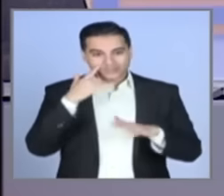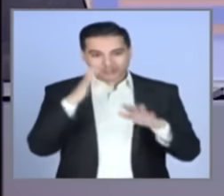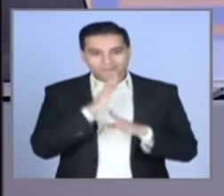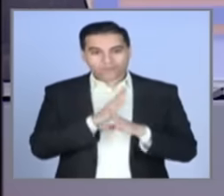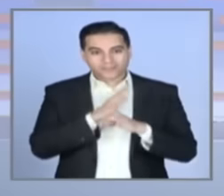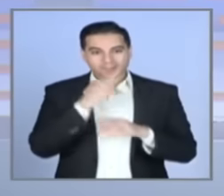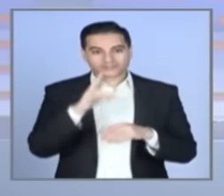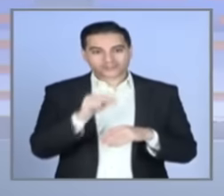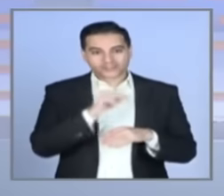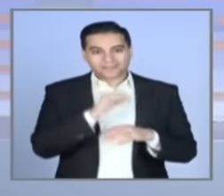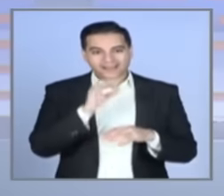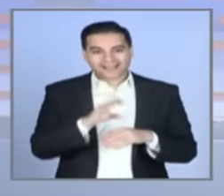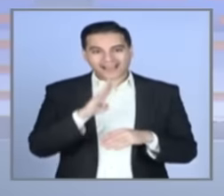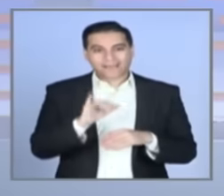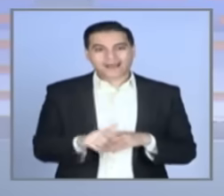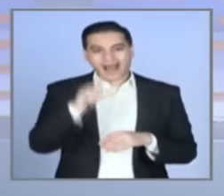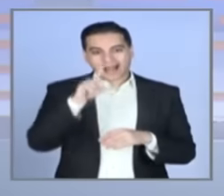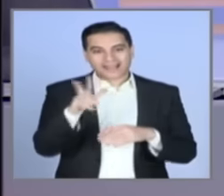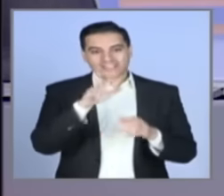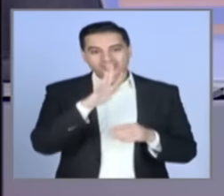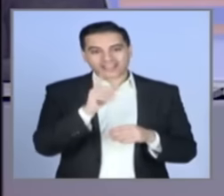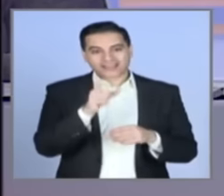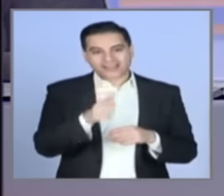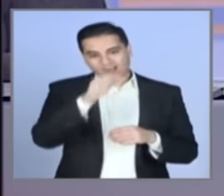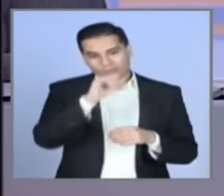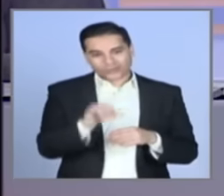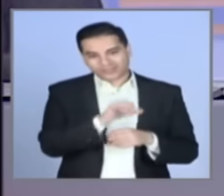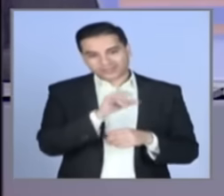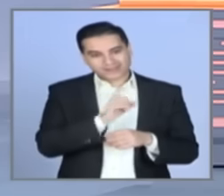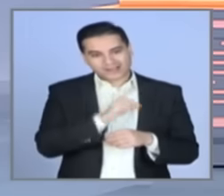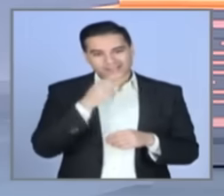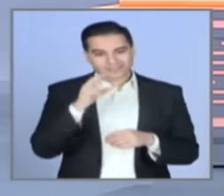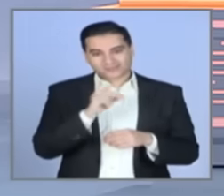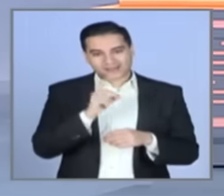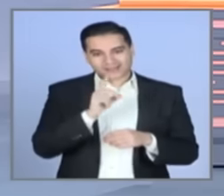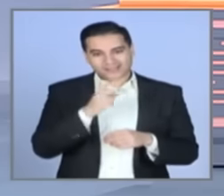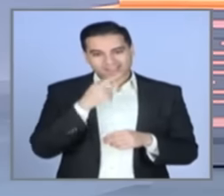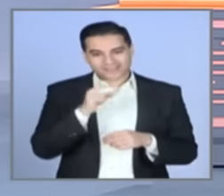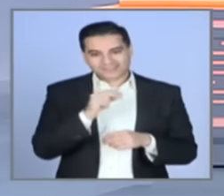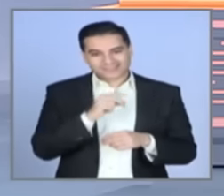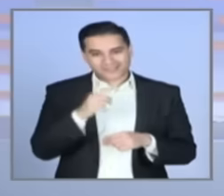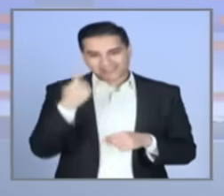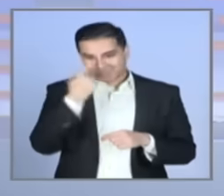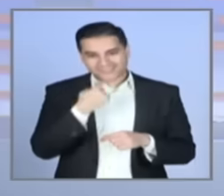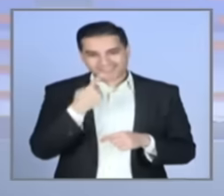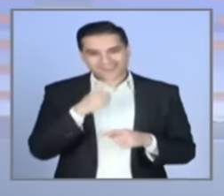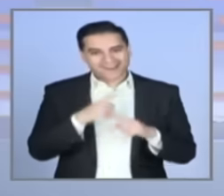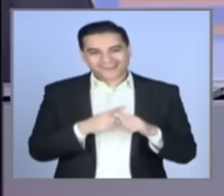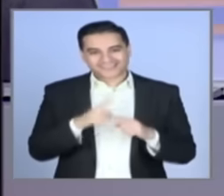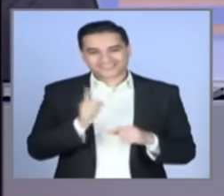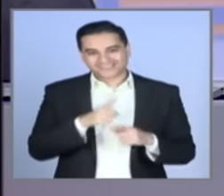شايف انك شبه جمال الشناوي. يا لا لا لا لا عديت دي نمره غلط. نمره غلط.